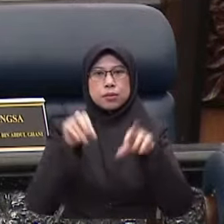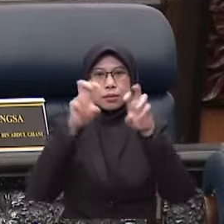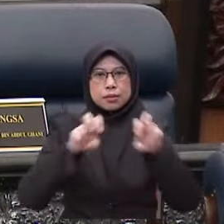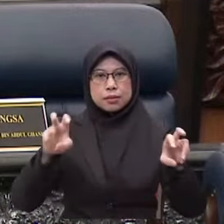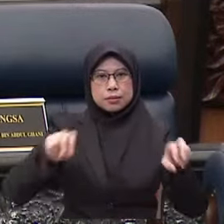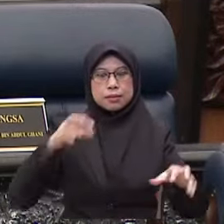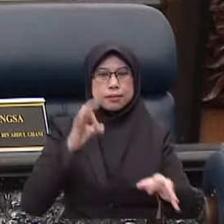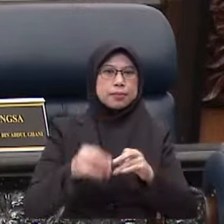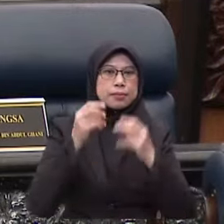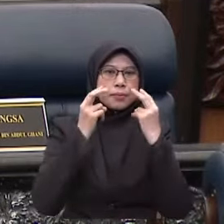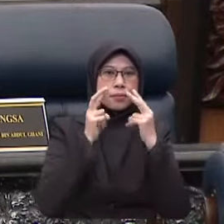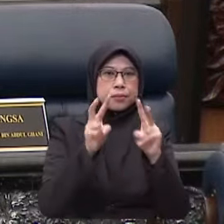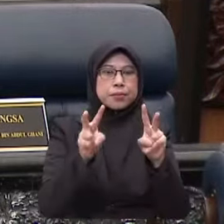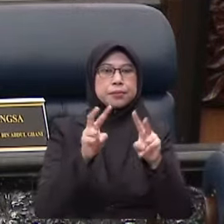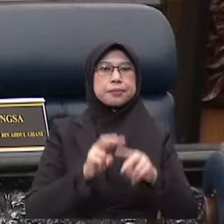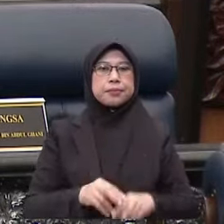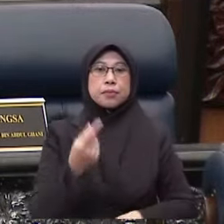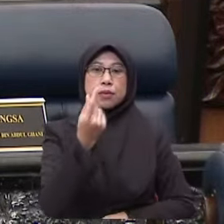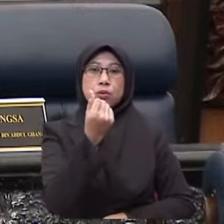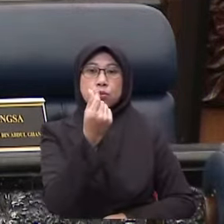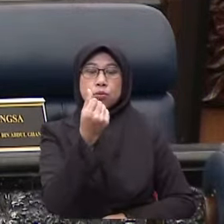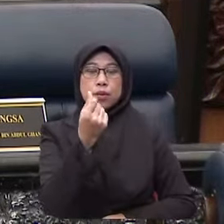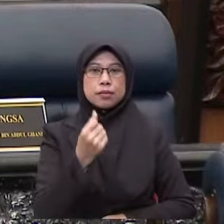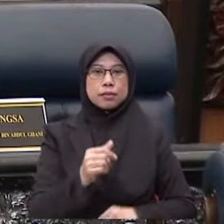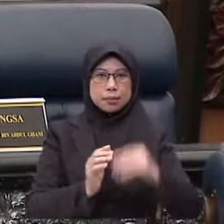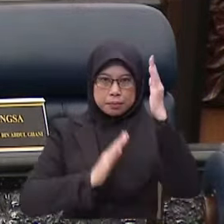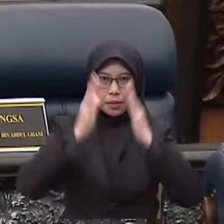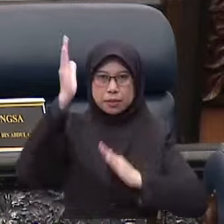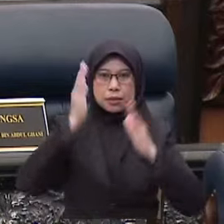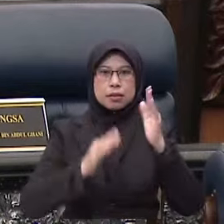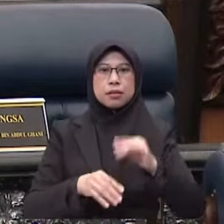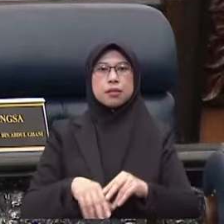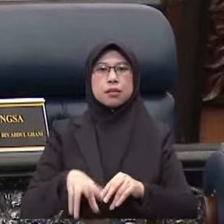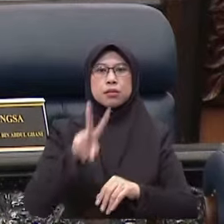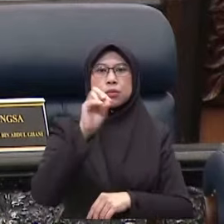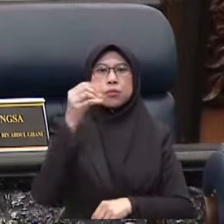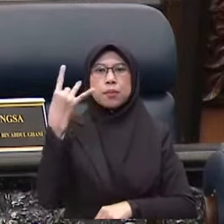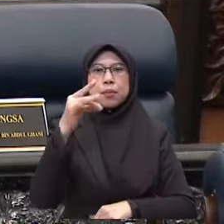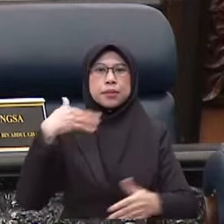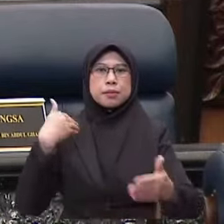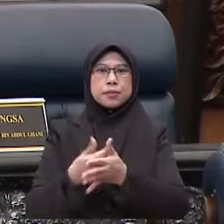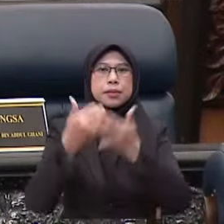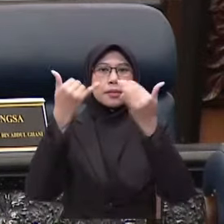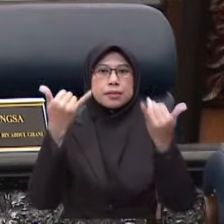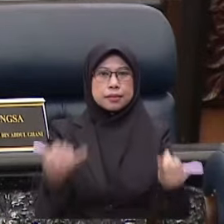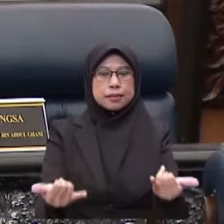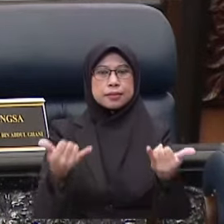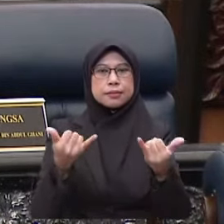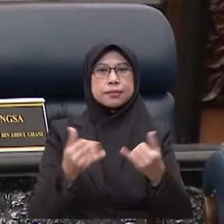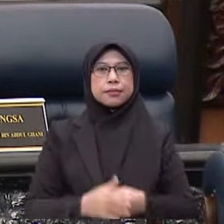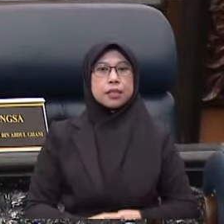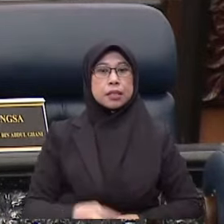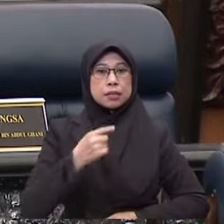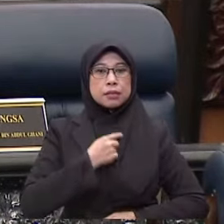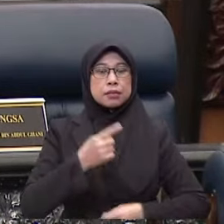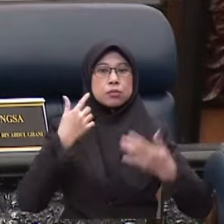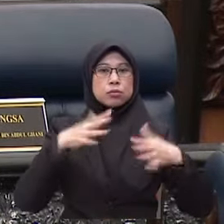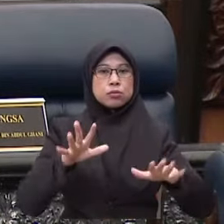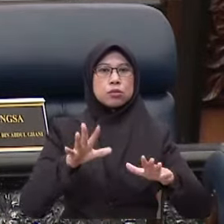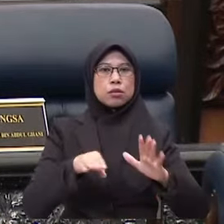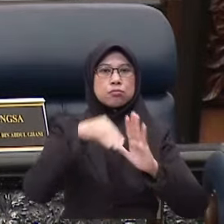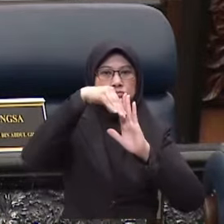kalau kita tengok duit kita 2018 hingga sekarang kita telah